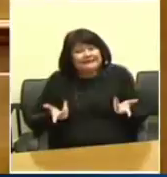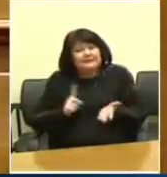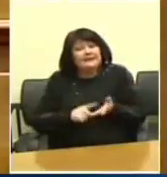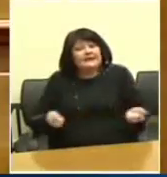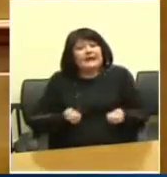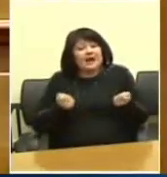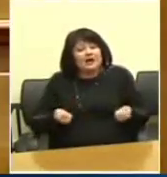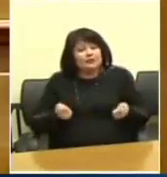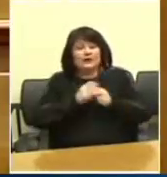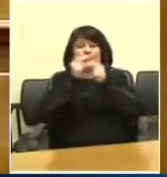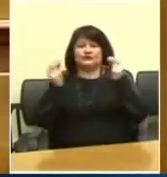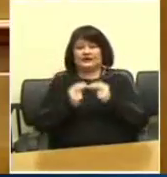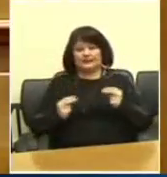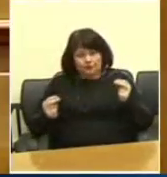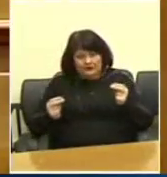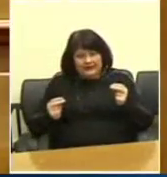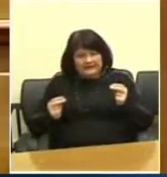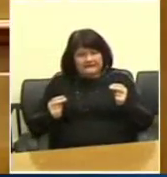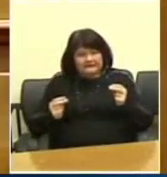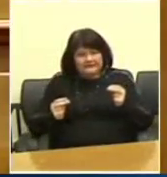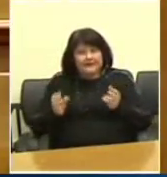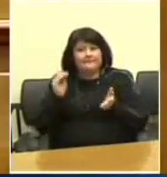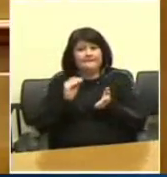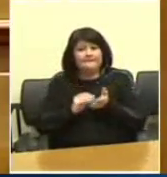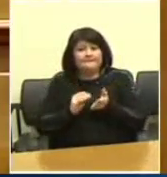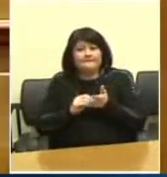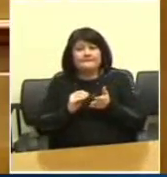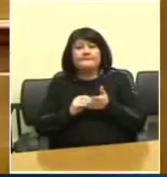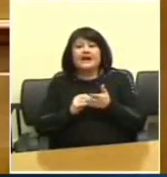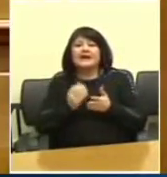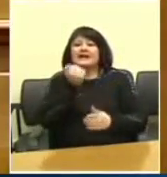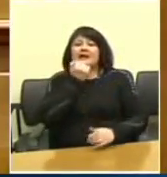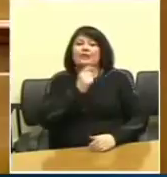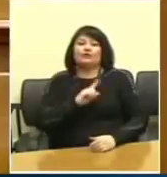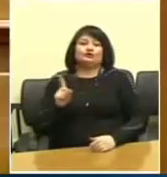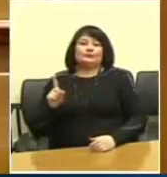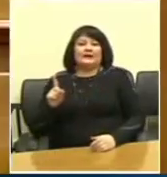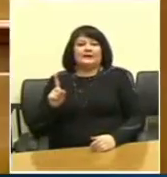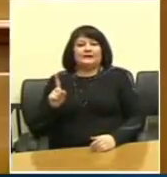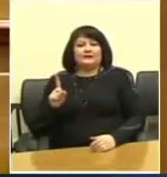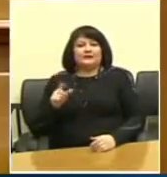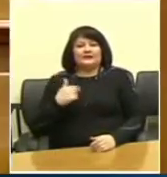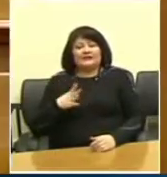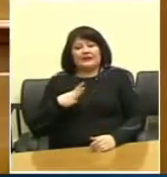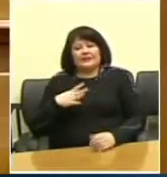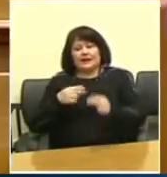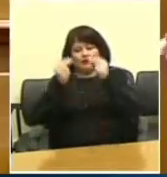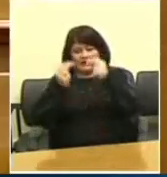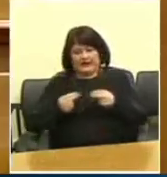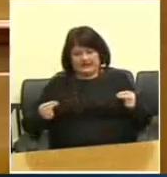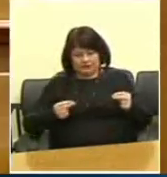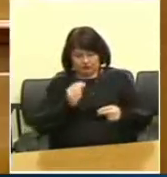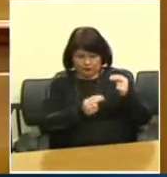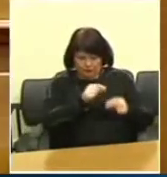ώστε να μην υποπέσουμε στο παράπτωμα, στο που έτσι, να θέλουμε να επιλύσουμε μία παθογένεια και να